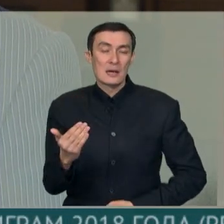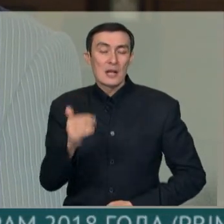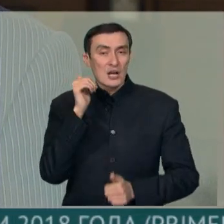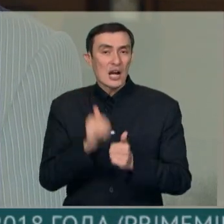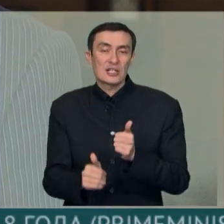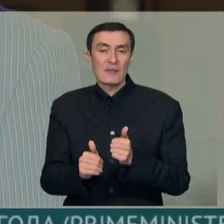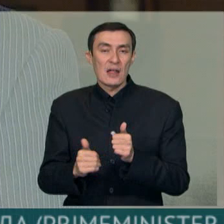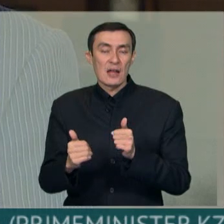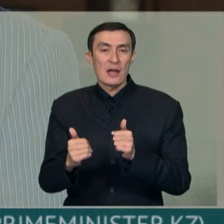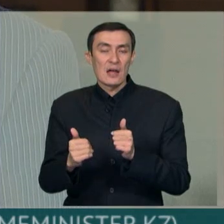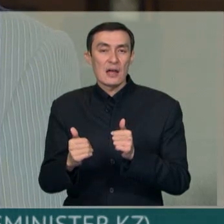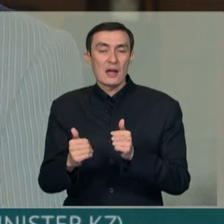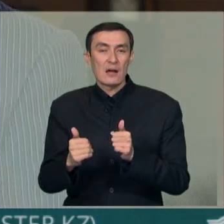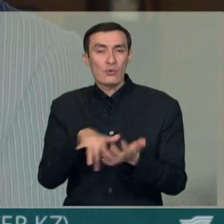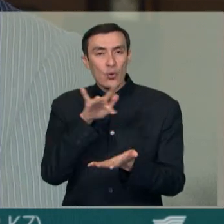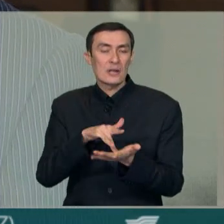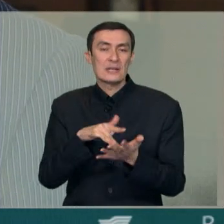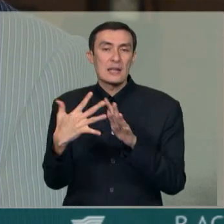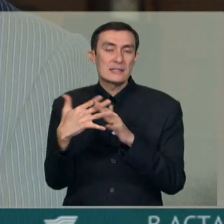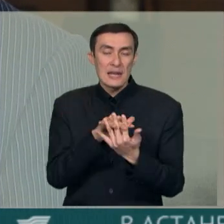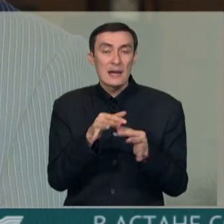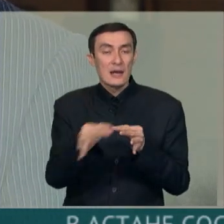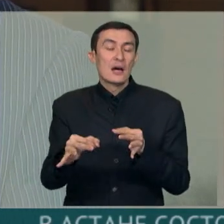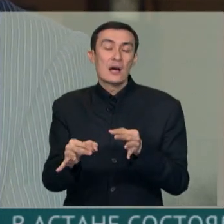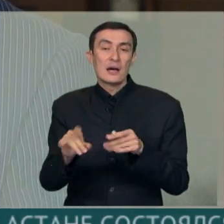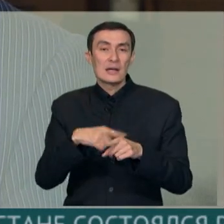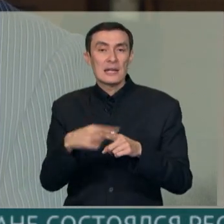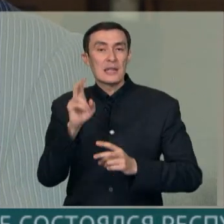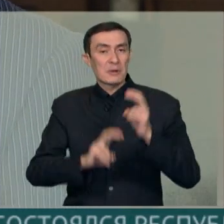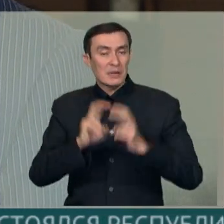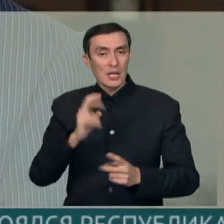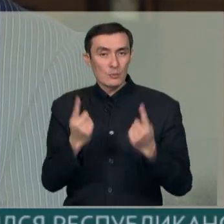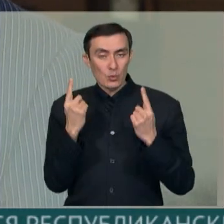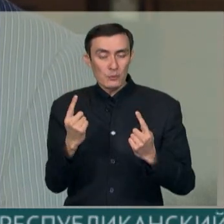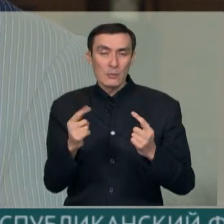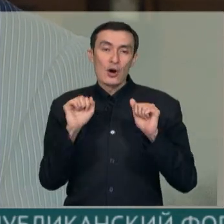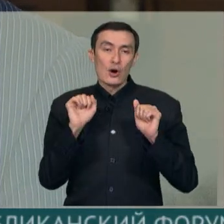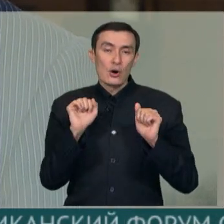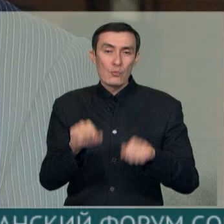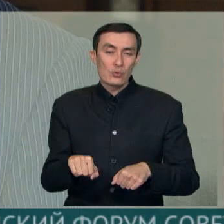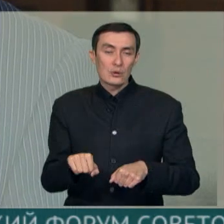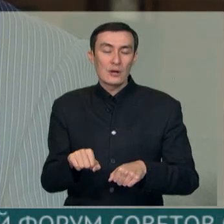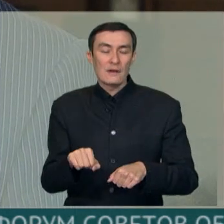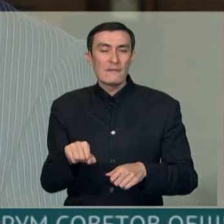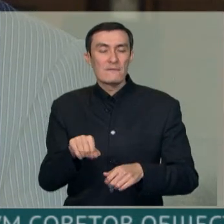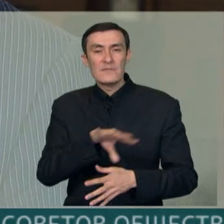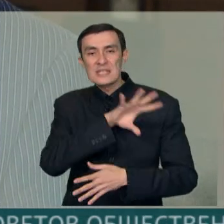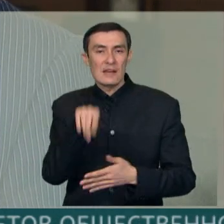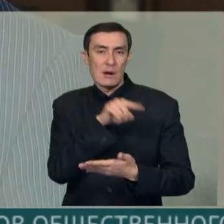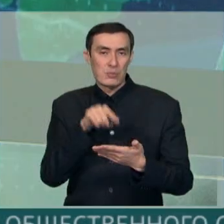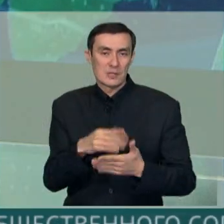каждом населенном пункте или там в каждом селе или там на предприятиях крупных, они рассматривают все злободневные